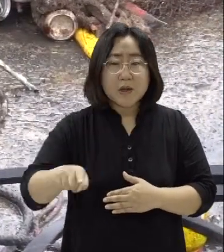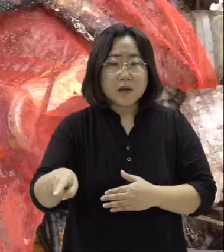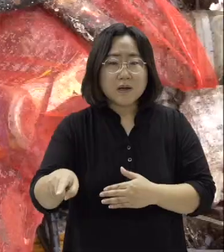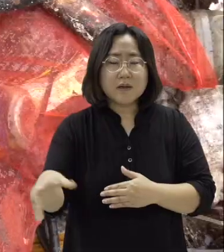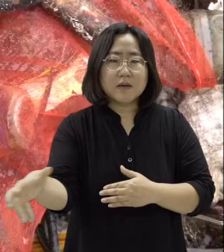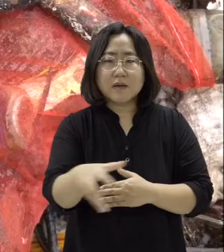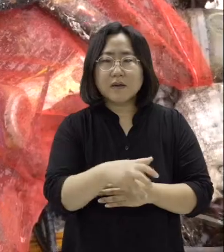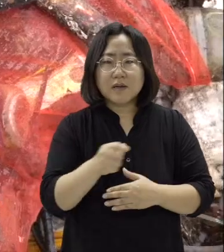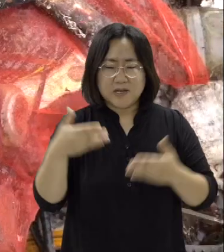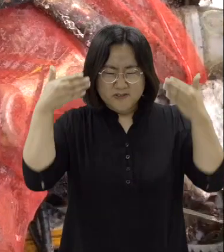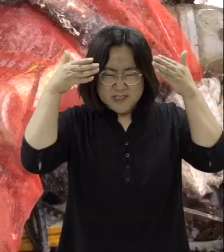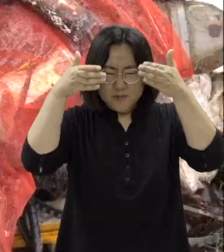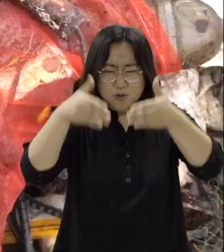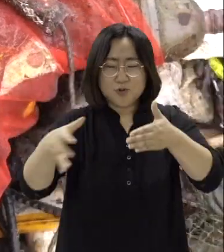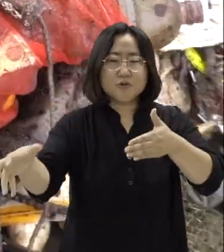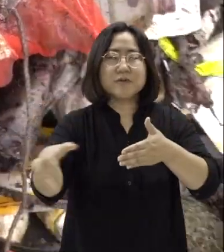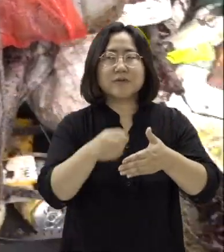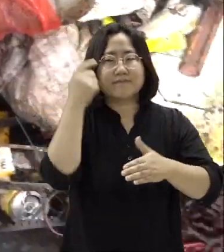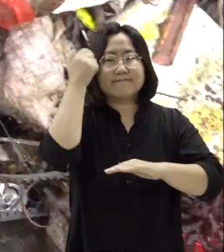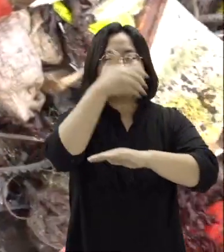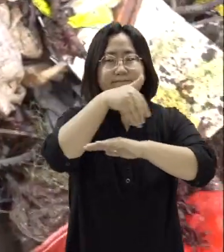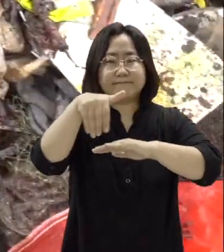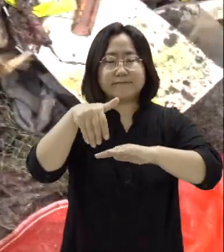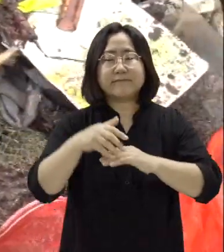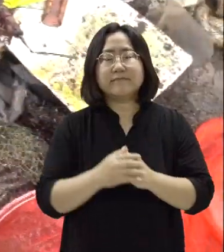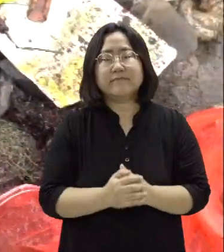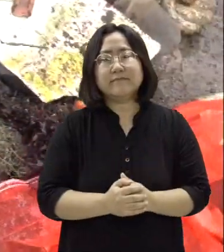폐기물을 집중 수거할 계획입니다.